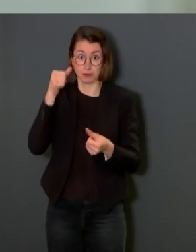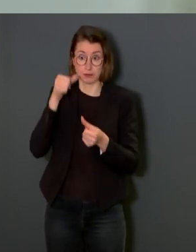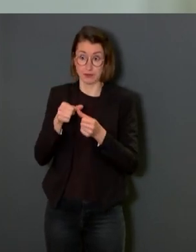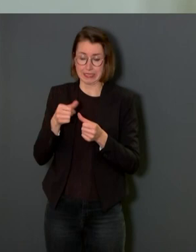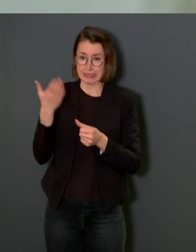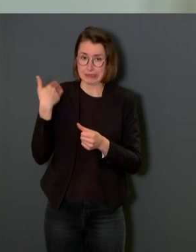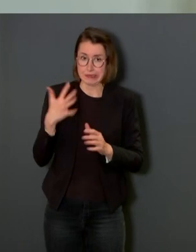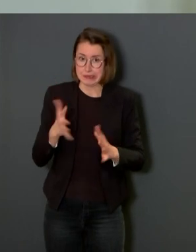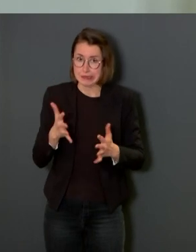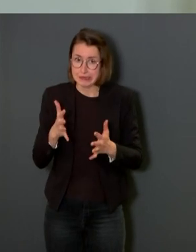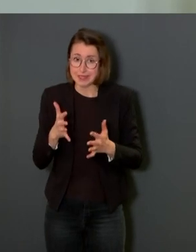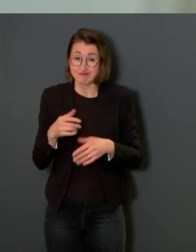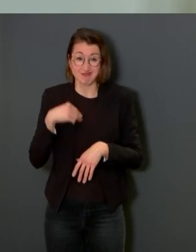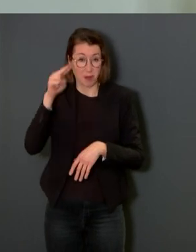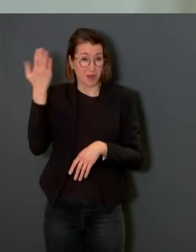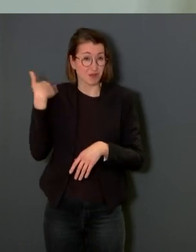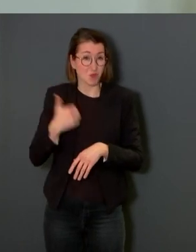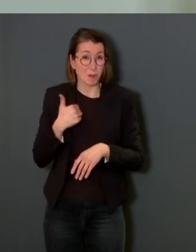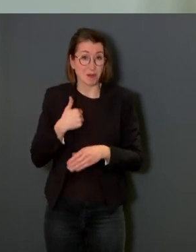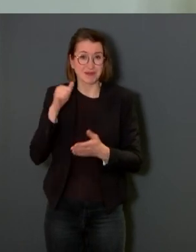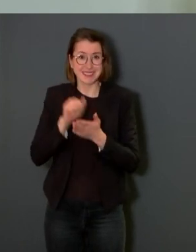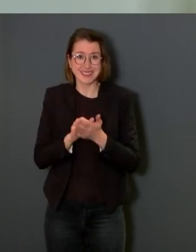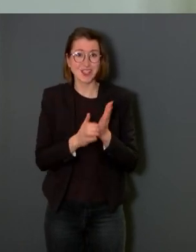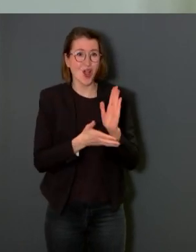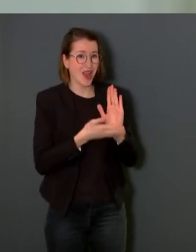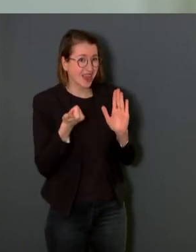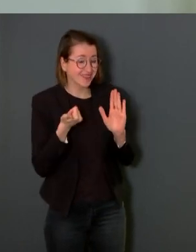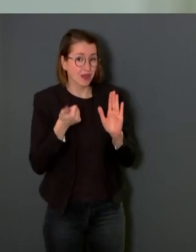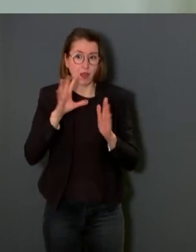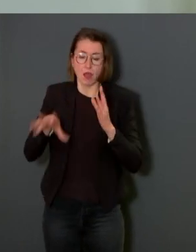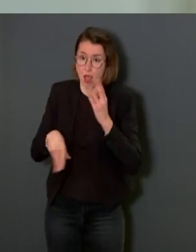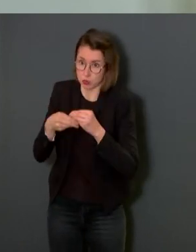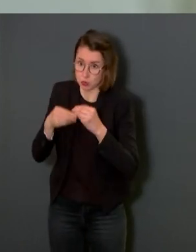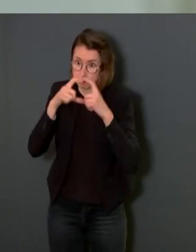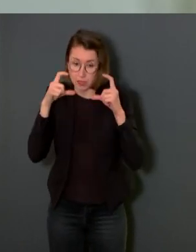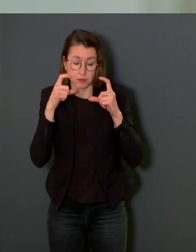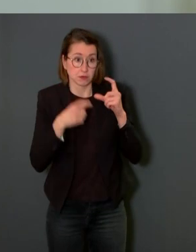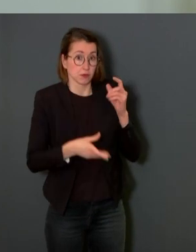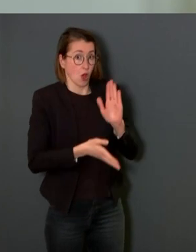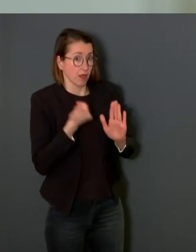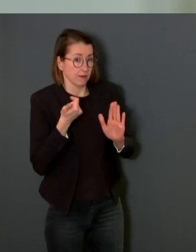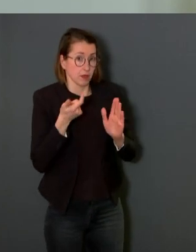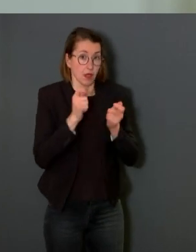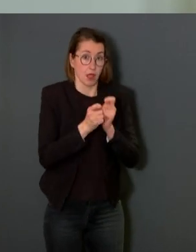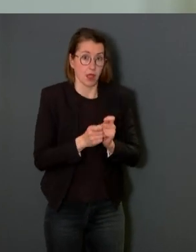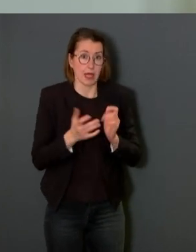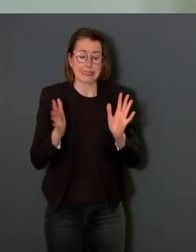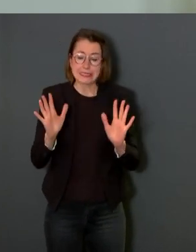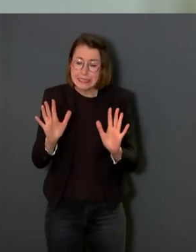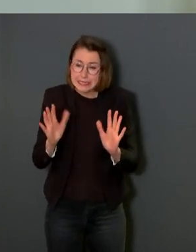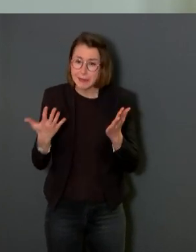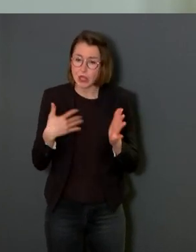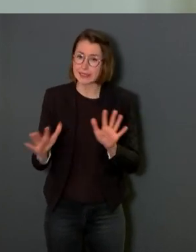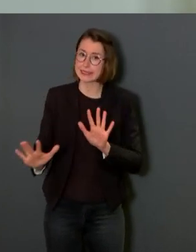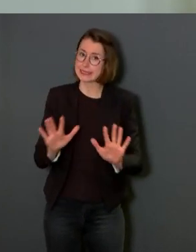supprimé. Je pense que c'est des pas de danse dont on peut peut-être se passer, et donc je veux être très prudent et donc maintenir les règles,